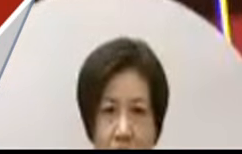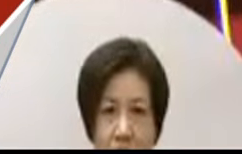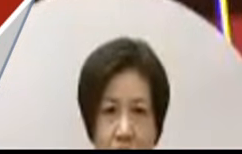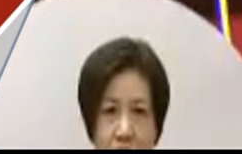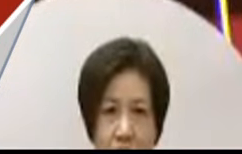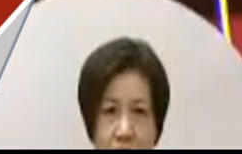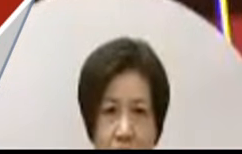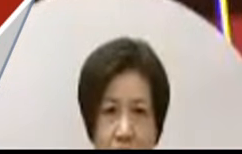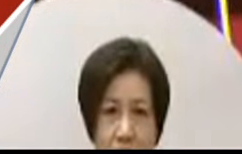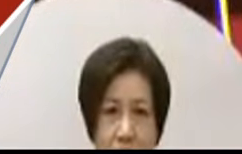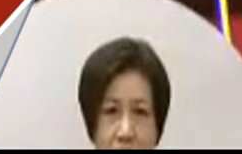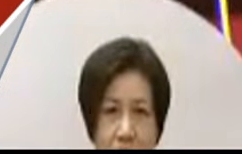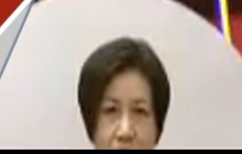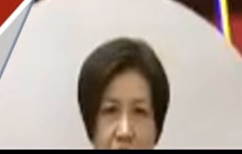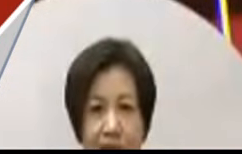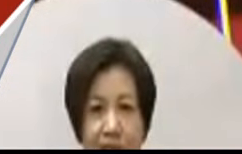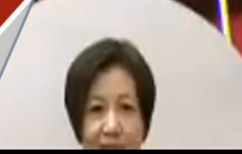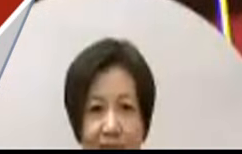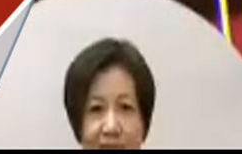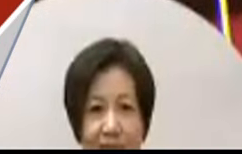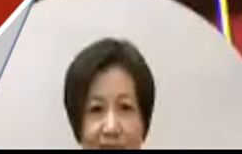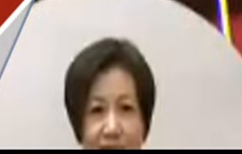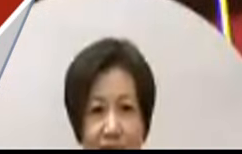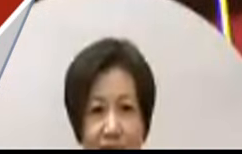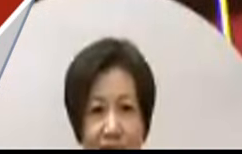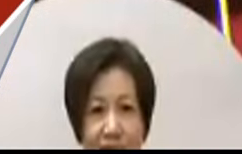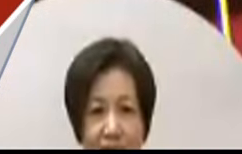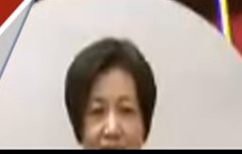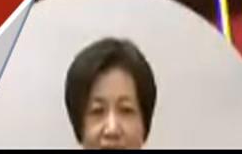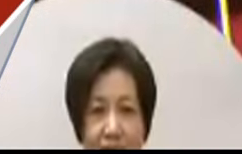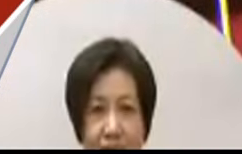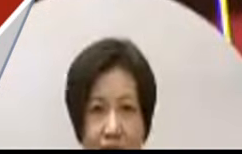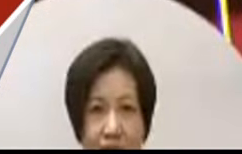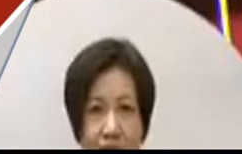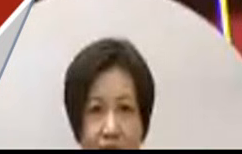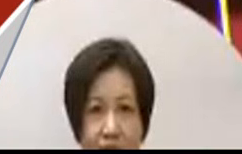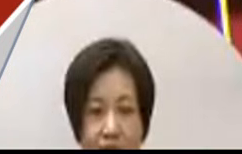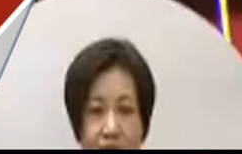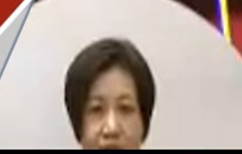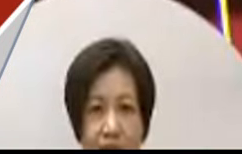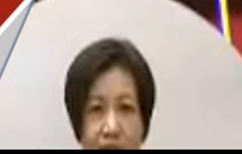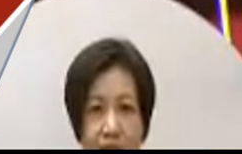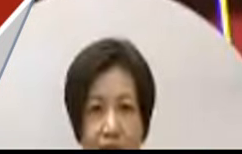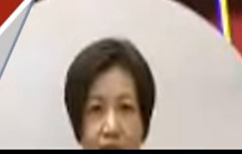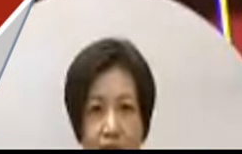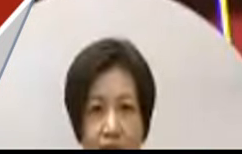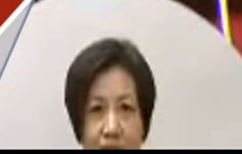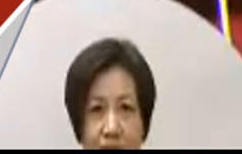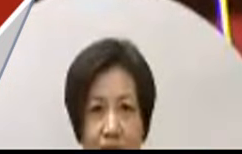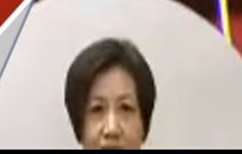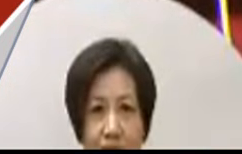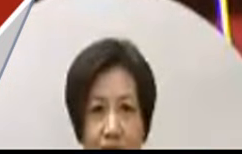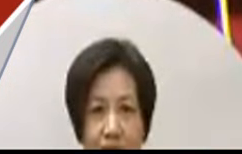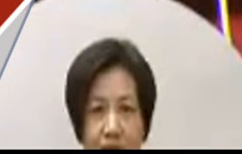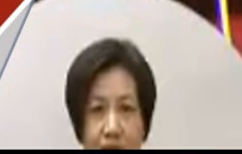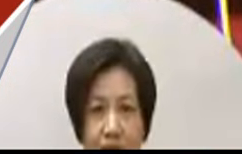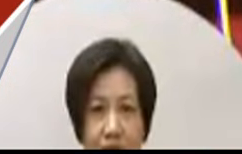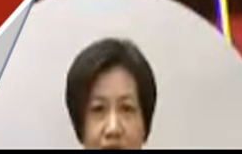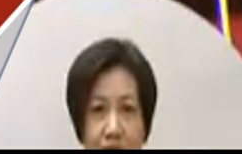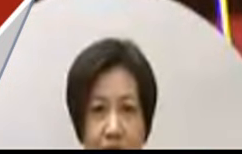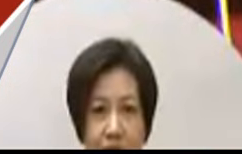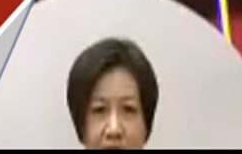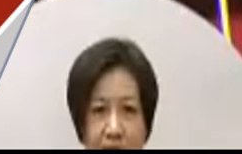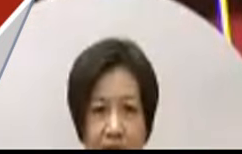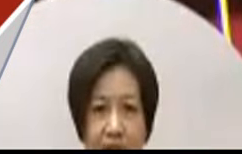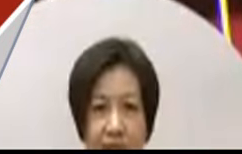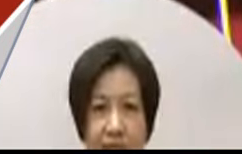例来说，我们的反而比较高。不过，最终的结果是，我们的疫情控制真的是全世界